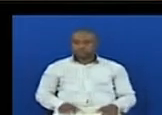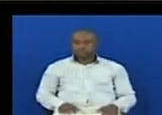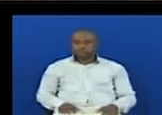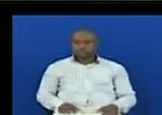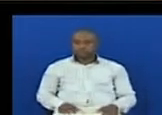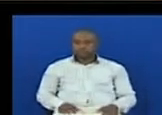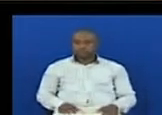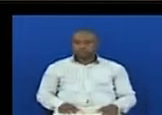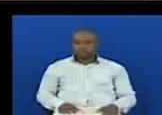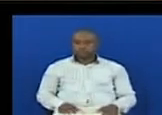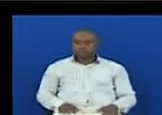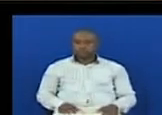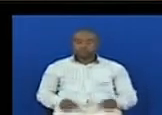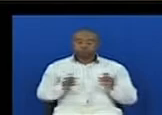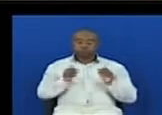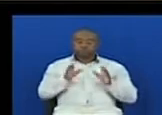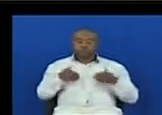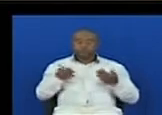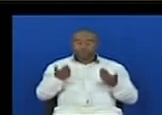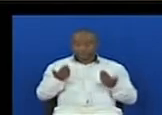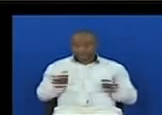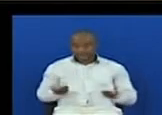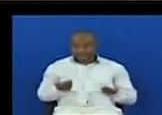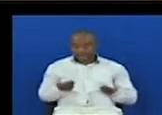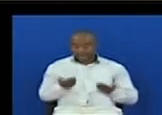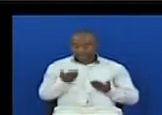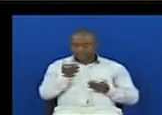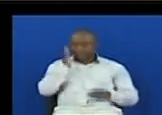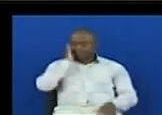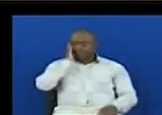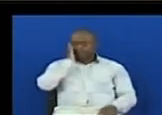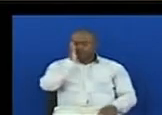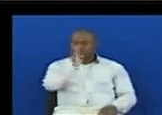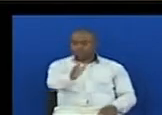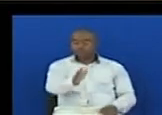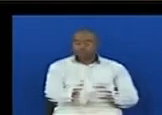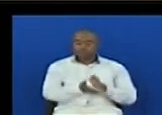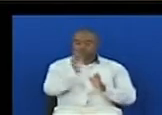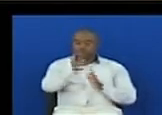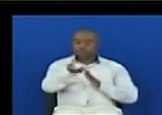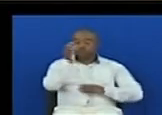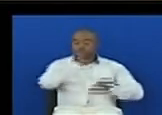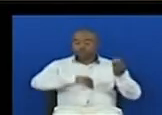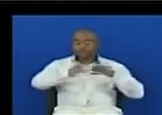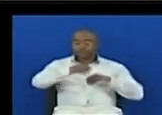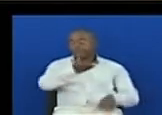Basi sasa moja kwa moja tunaingia katika uchangiaji tuweze kuona